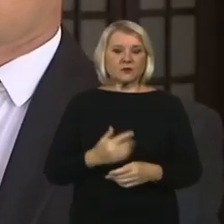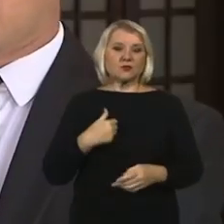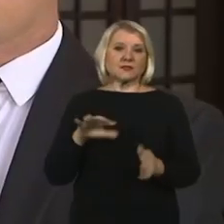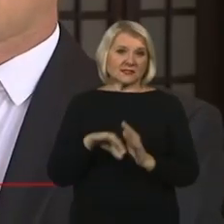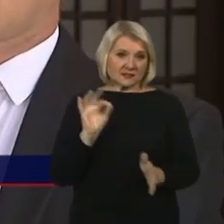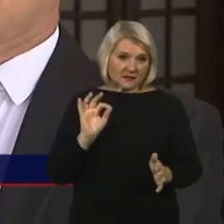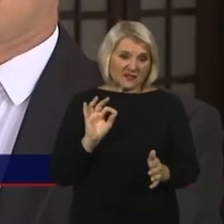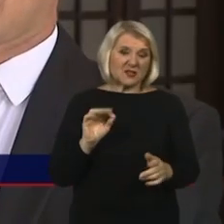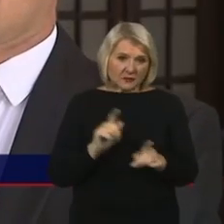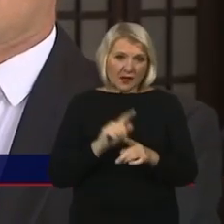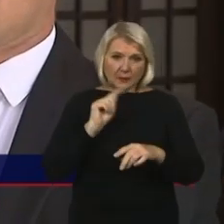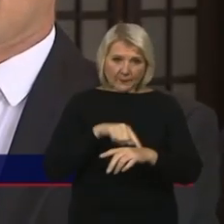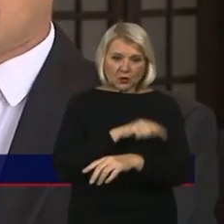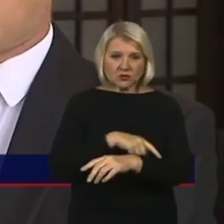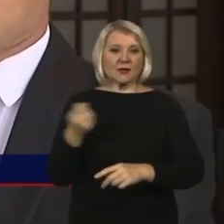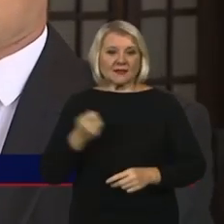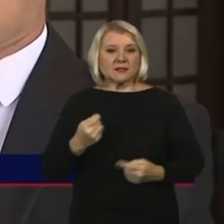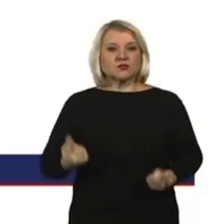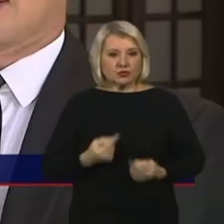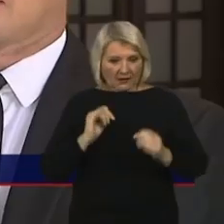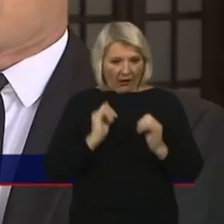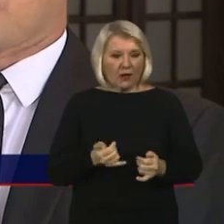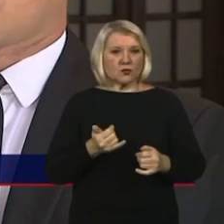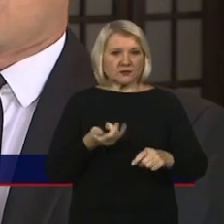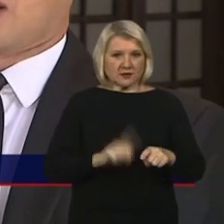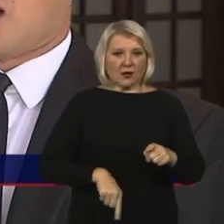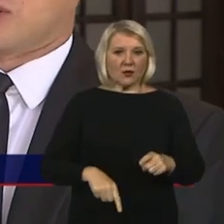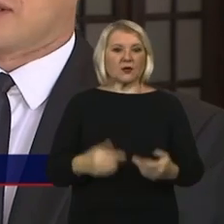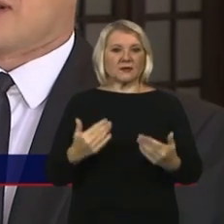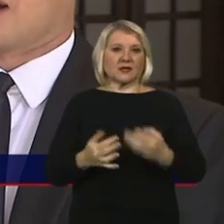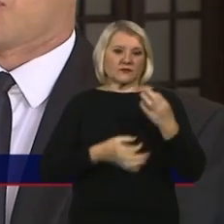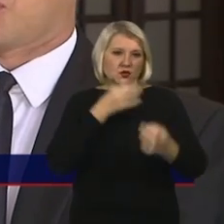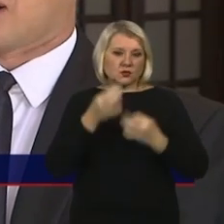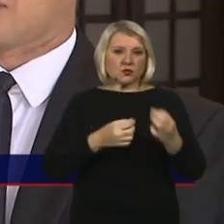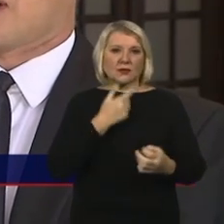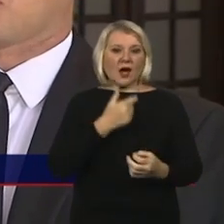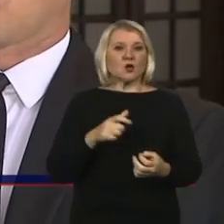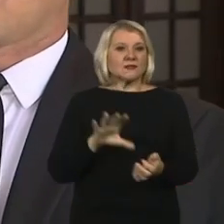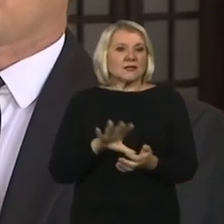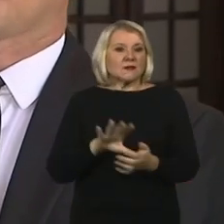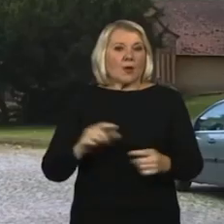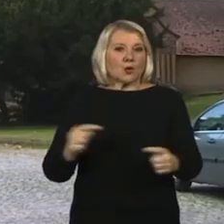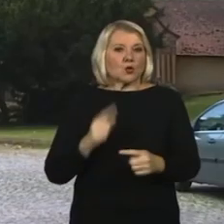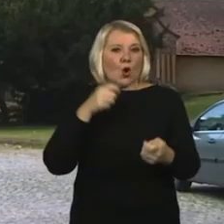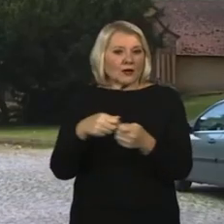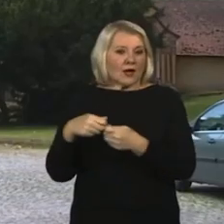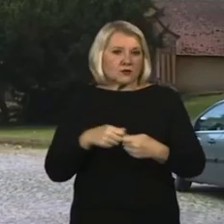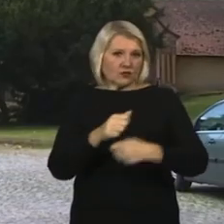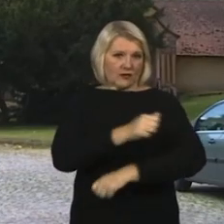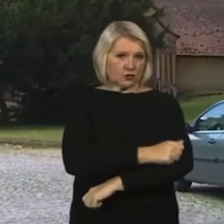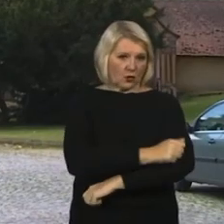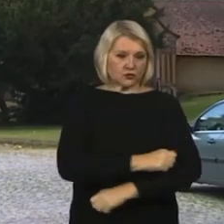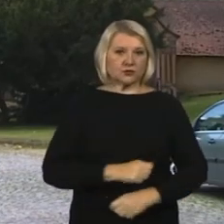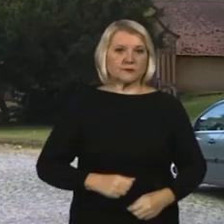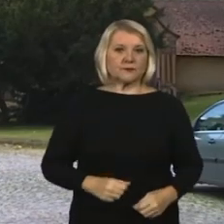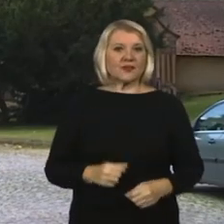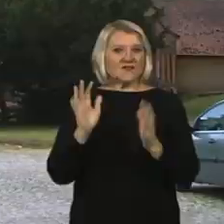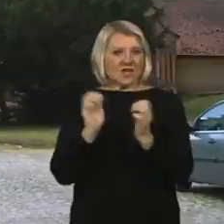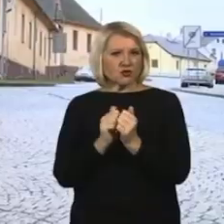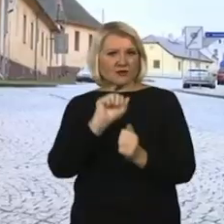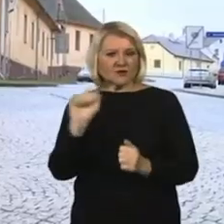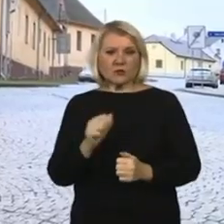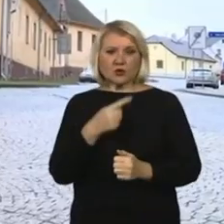a k důvodným podezřením, že trestní čin byl spáchán. Věc prověřuje Národní centrála proti organizovanému zločinu. Podle věřitelského výboru šla